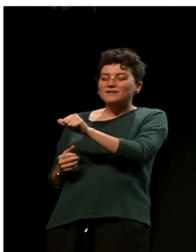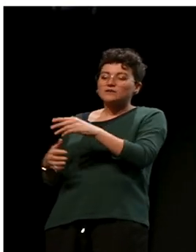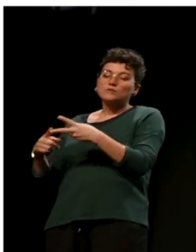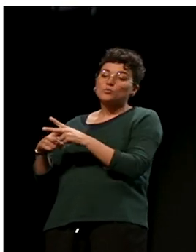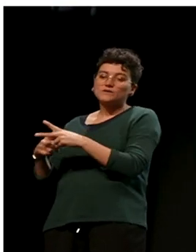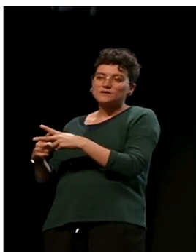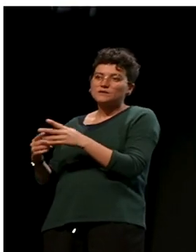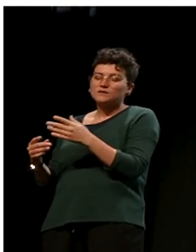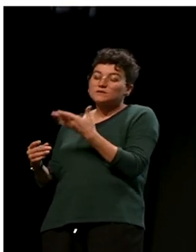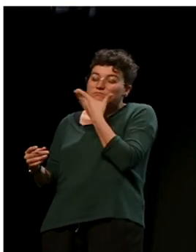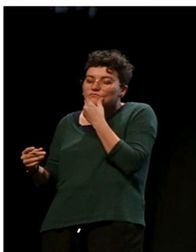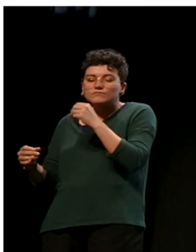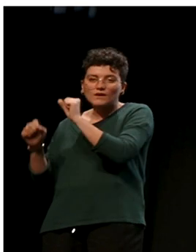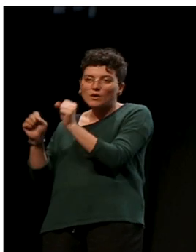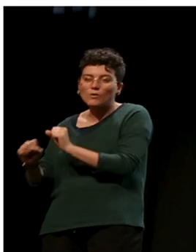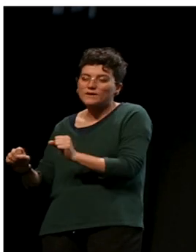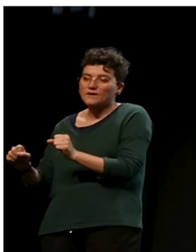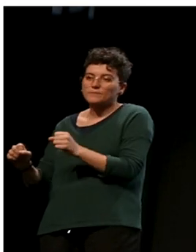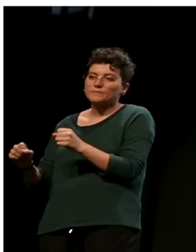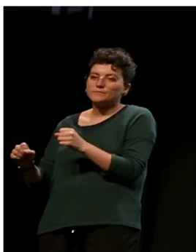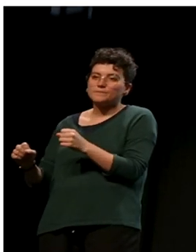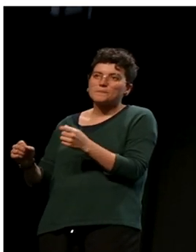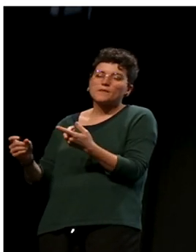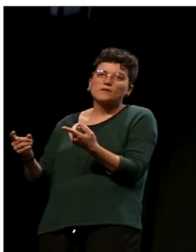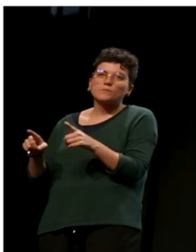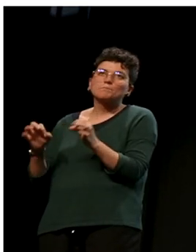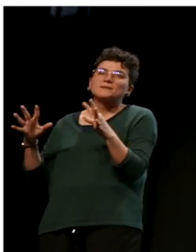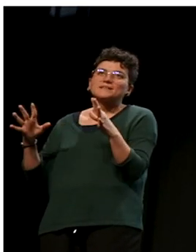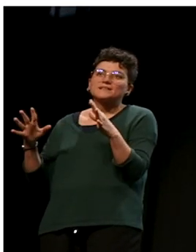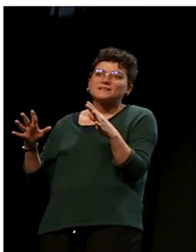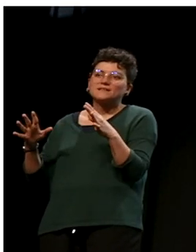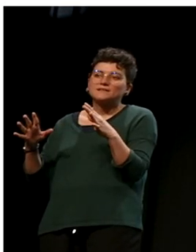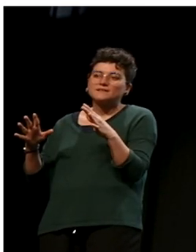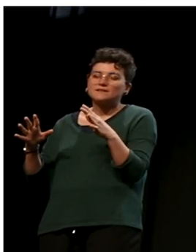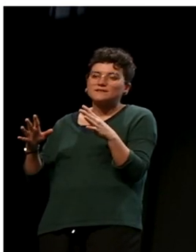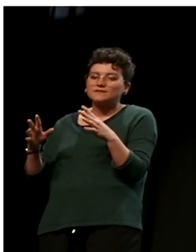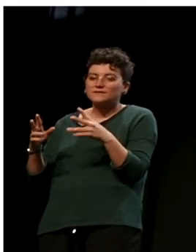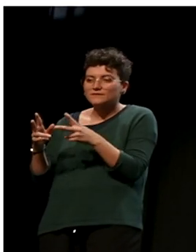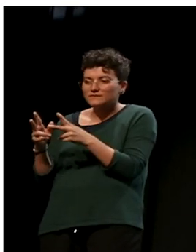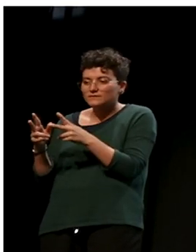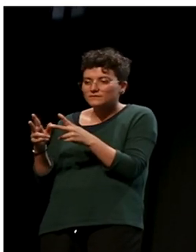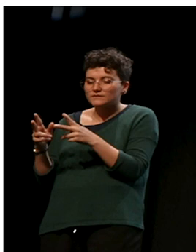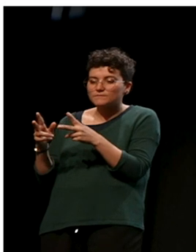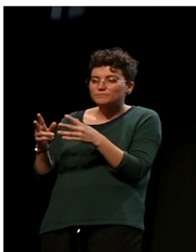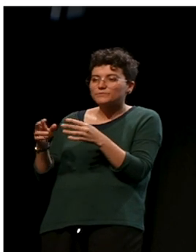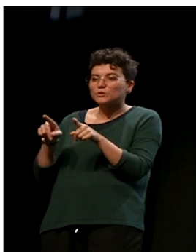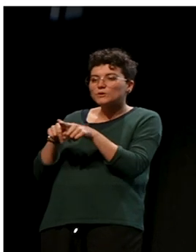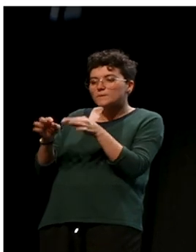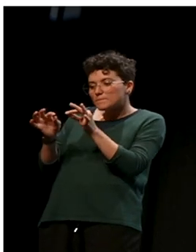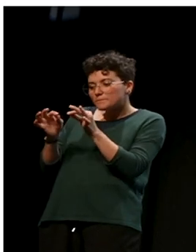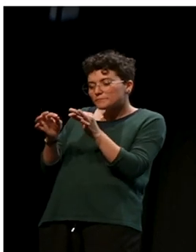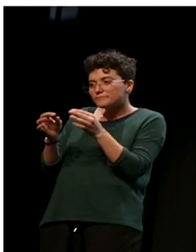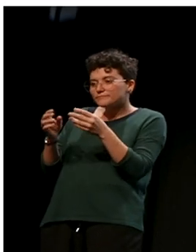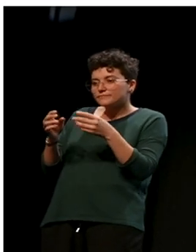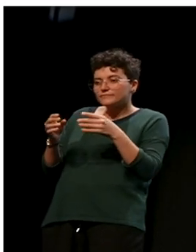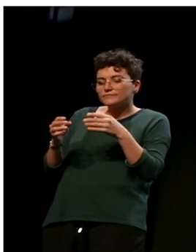magnifique. C'est un scalpel, en fait. C'est un outil qui, entre de bonnes mains, dans les mains d'un médecin,